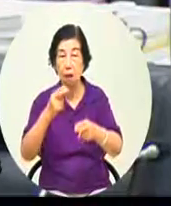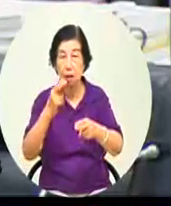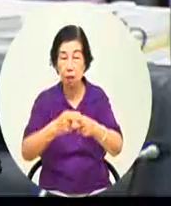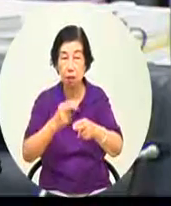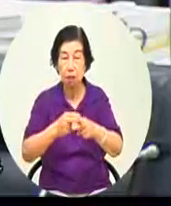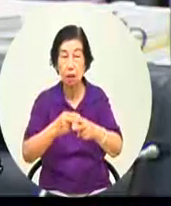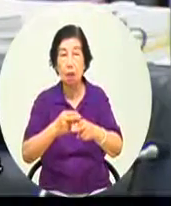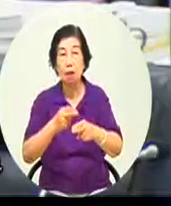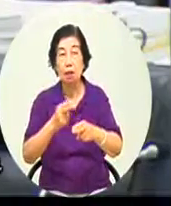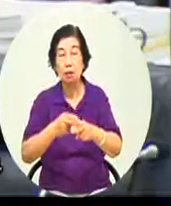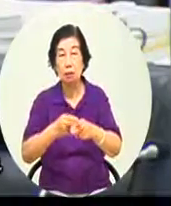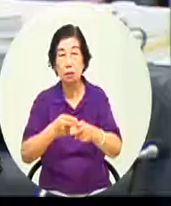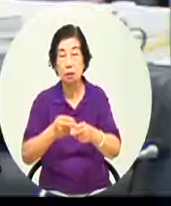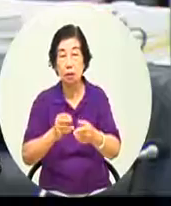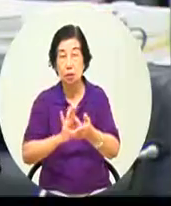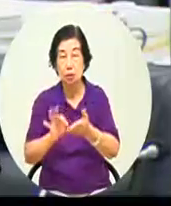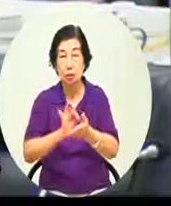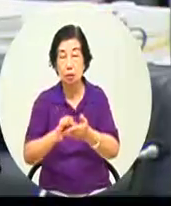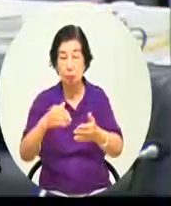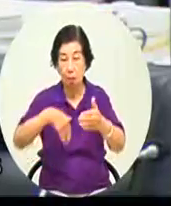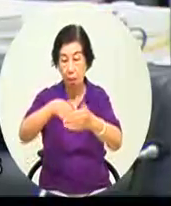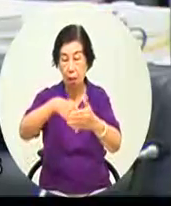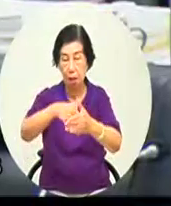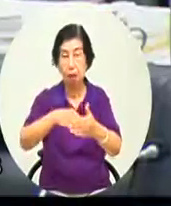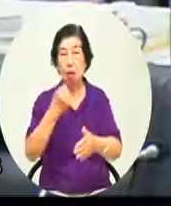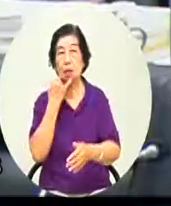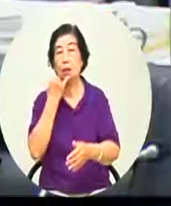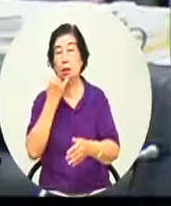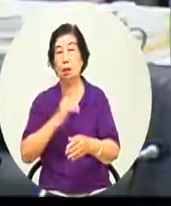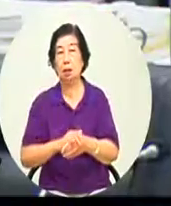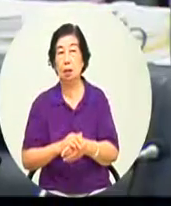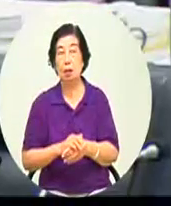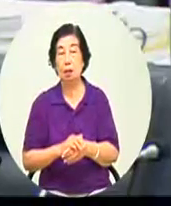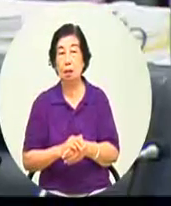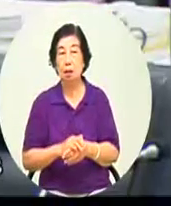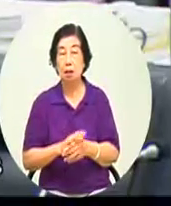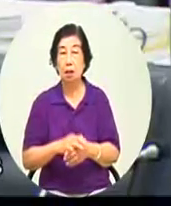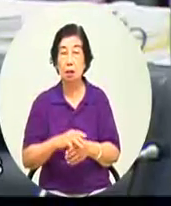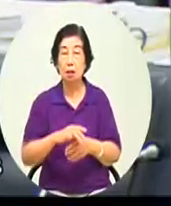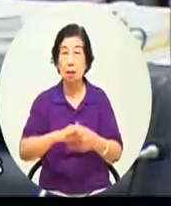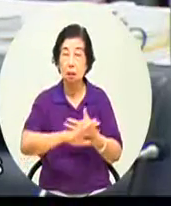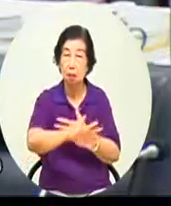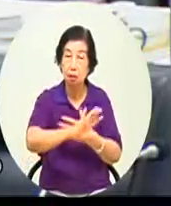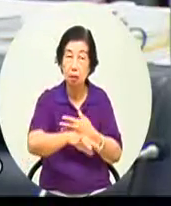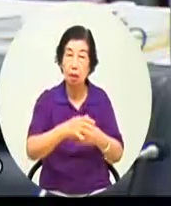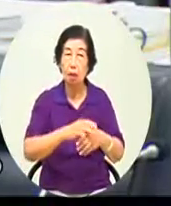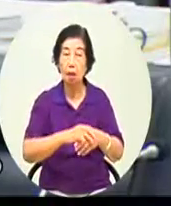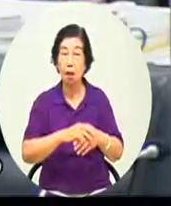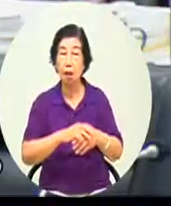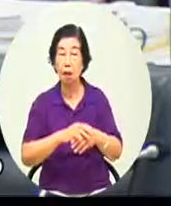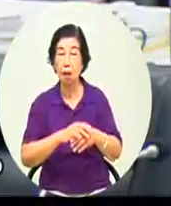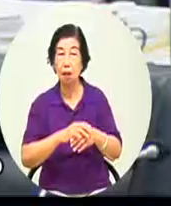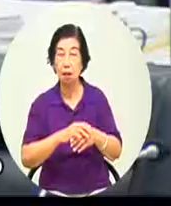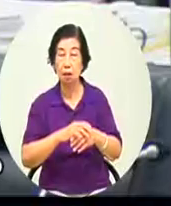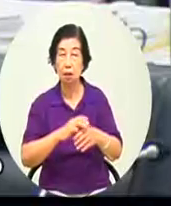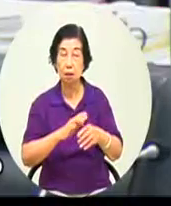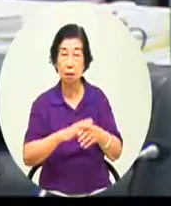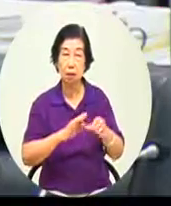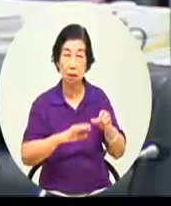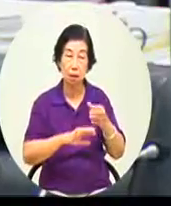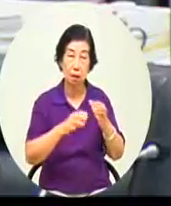后再上车。那我们的 Uber 当然也是，他可以利用手机 APP 里面就可以叫车，非常的方